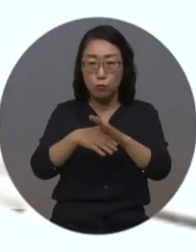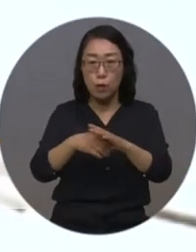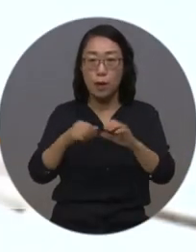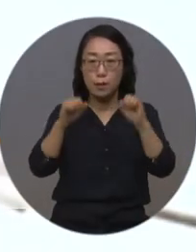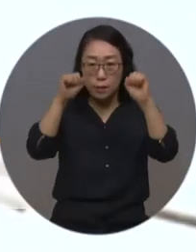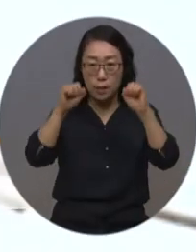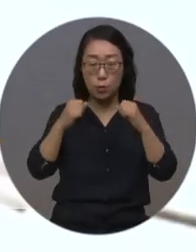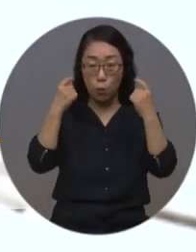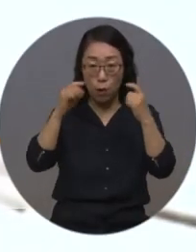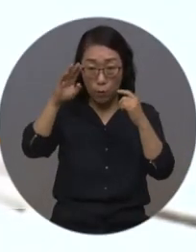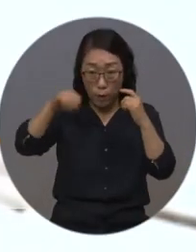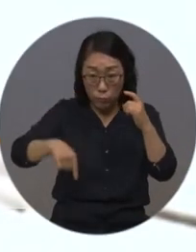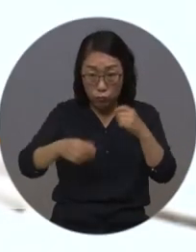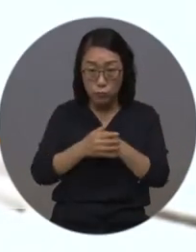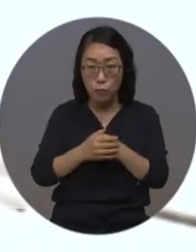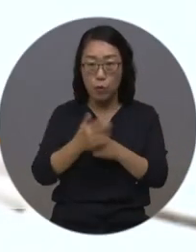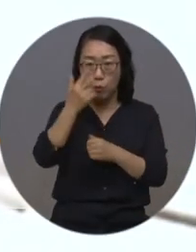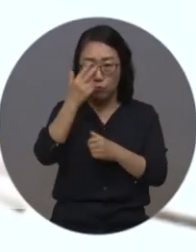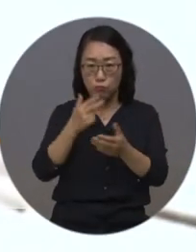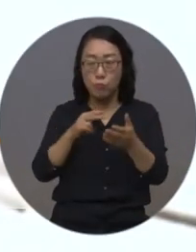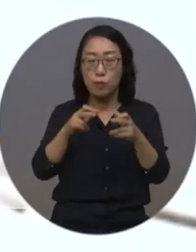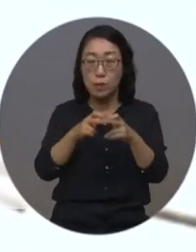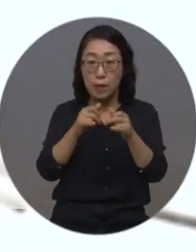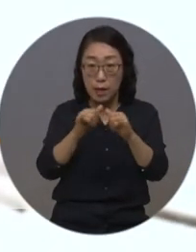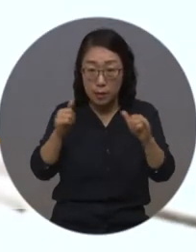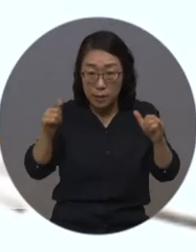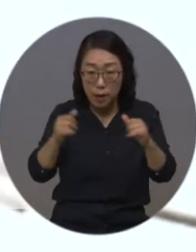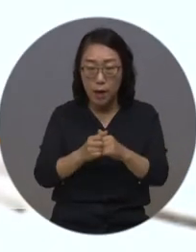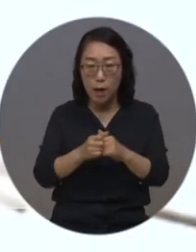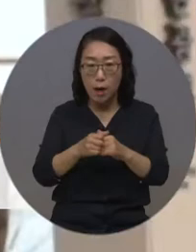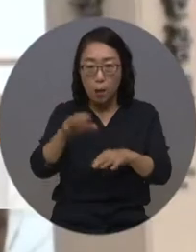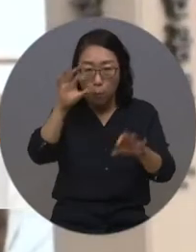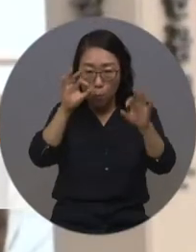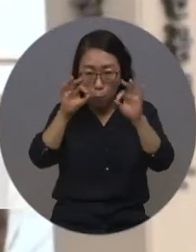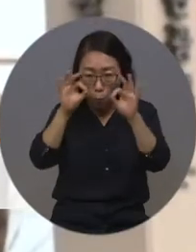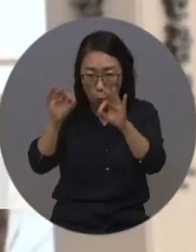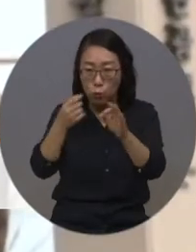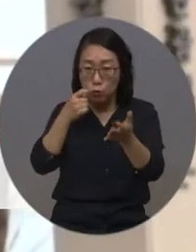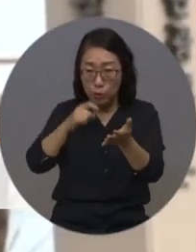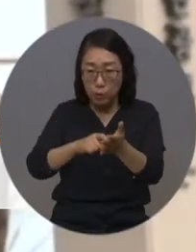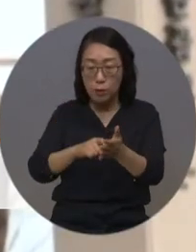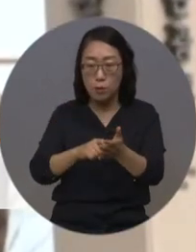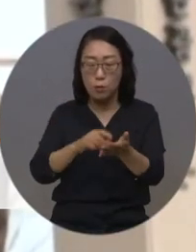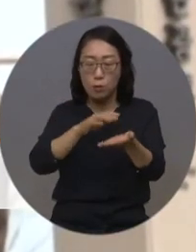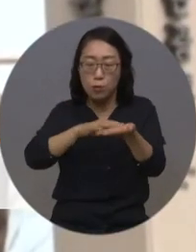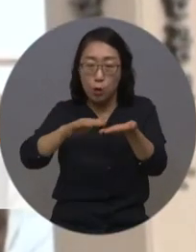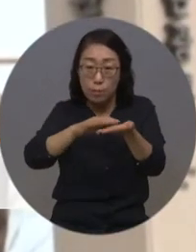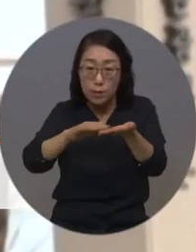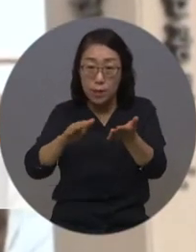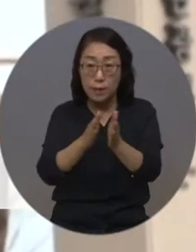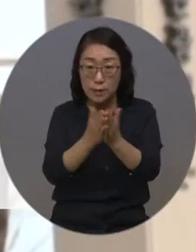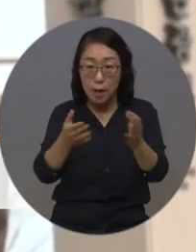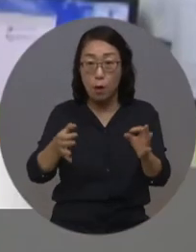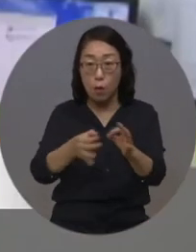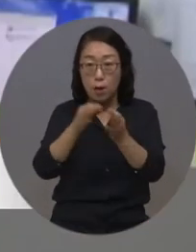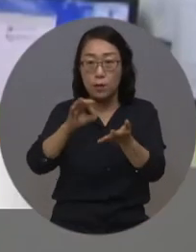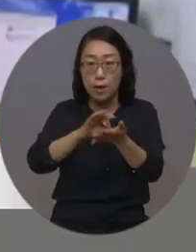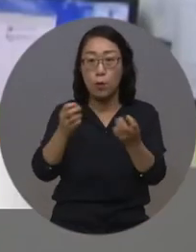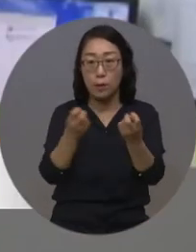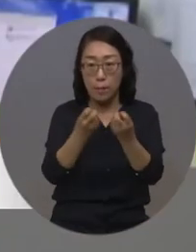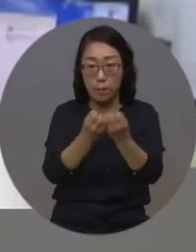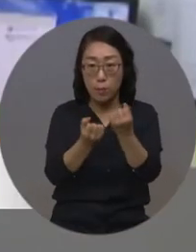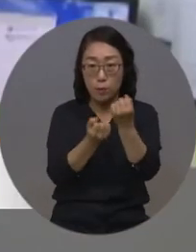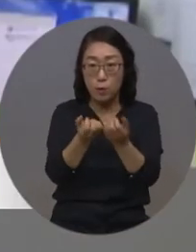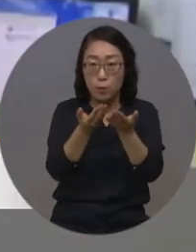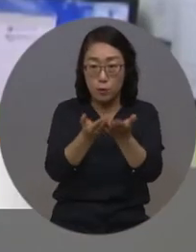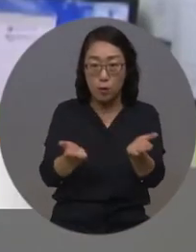문화체육관광부는 시각장애인의 정보 접근성을 높이기 위한 공공기관 점자 문서 제공 안내서를 처음으로 발간해